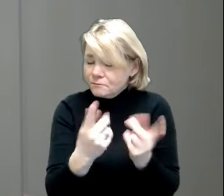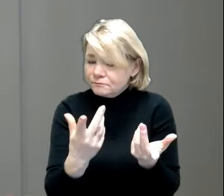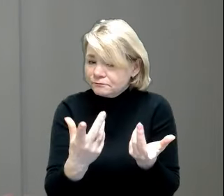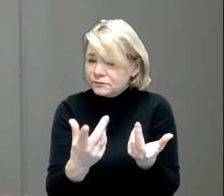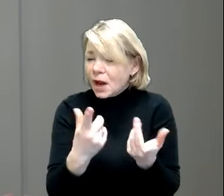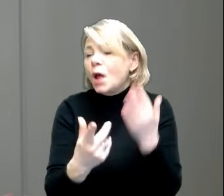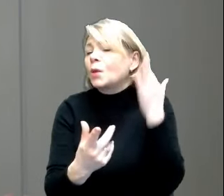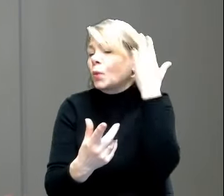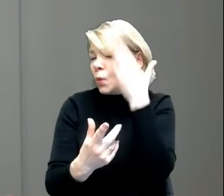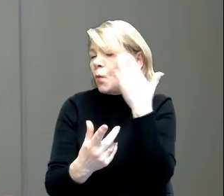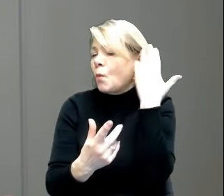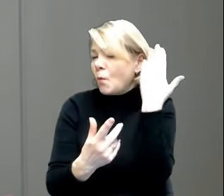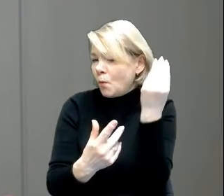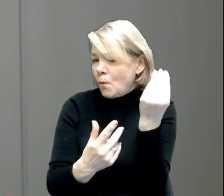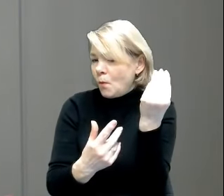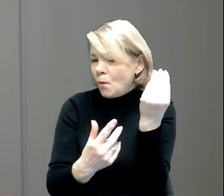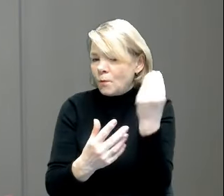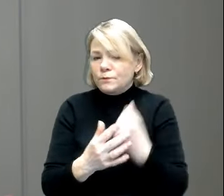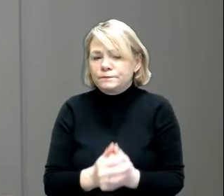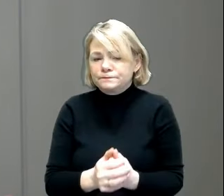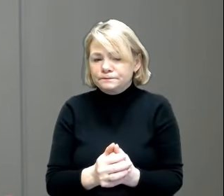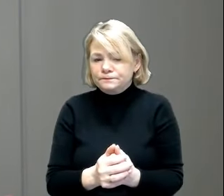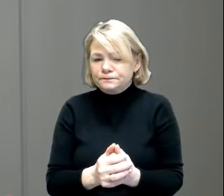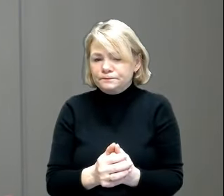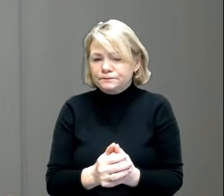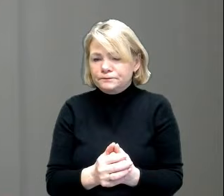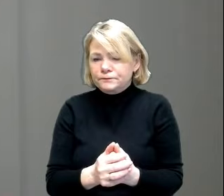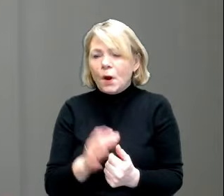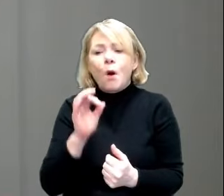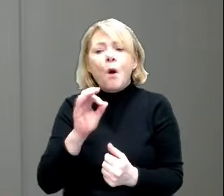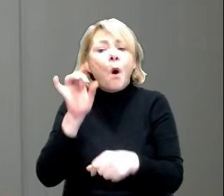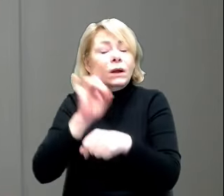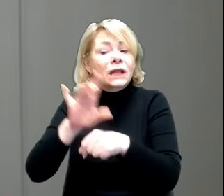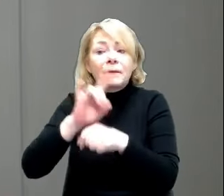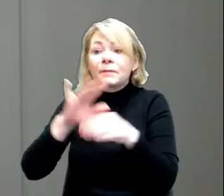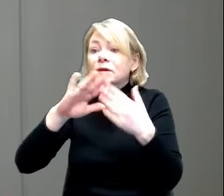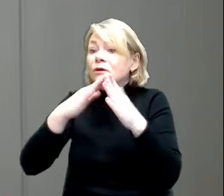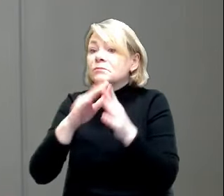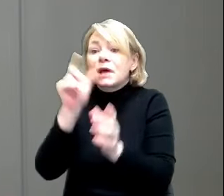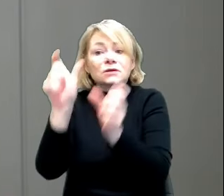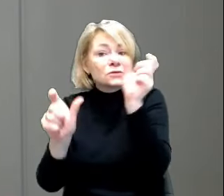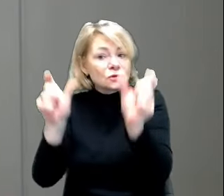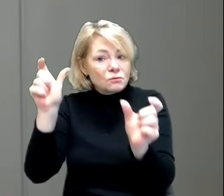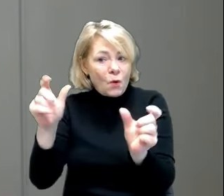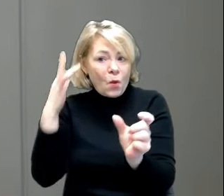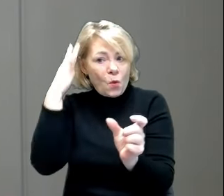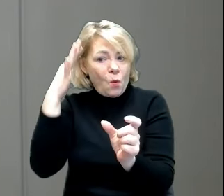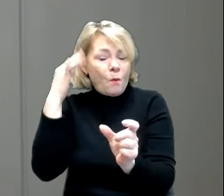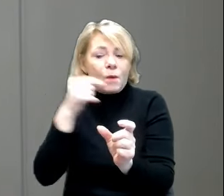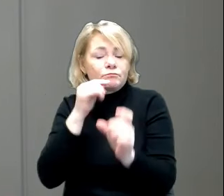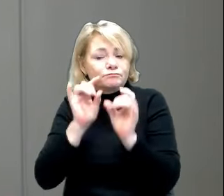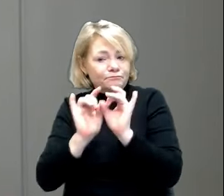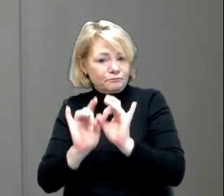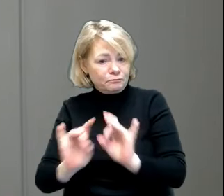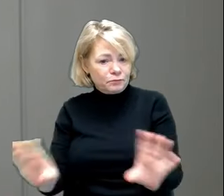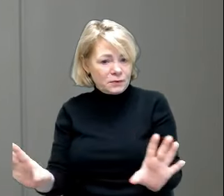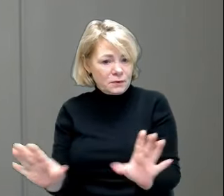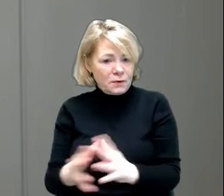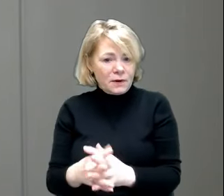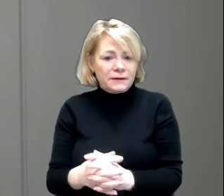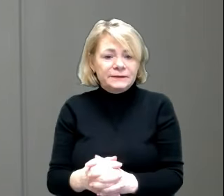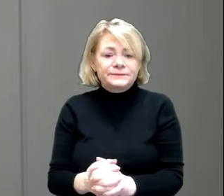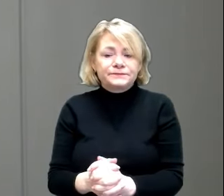šiaip ta nuomonė yra sakykim klaipėdiečių jinai ir skiriasi dėl to nes klaipėda 13 amžiuje jūs puikiai